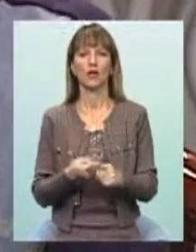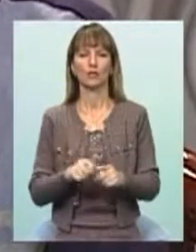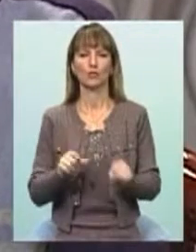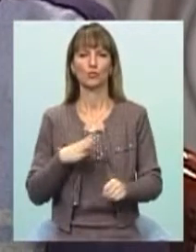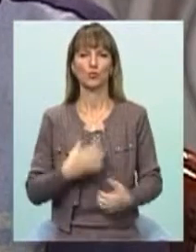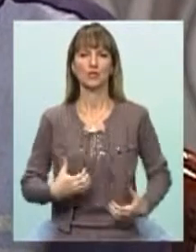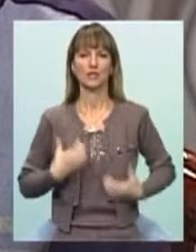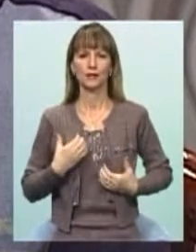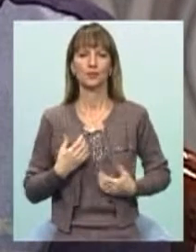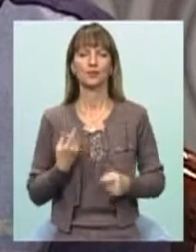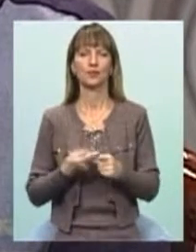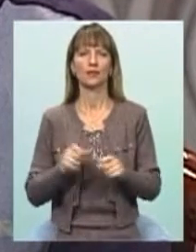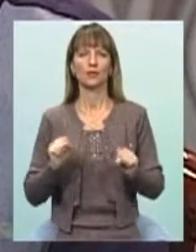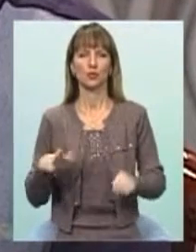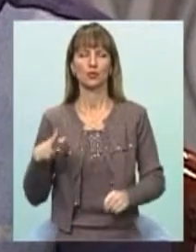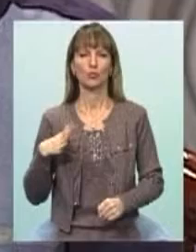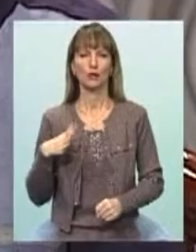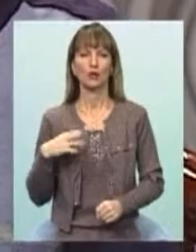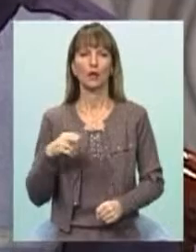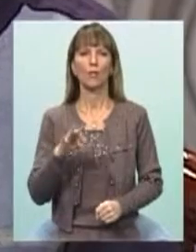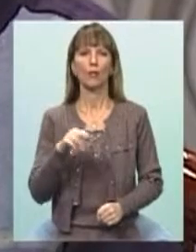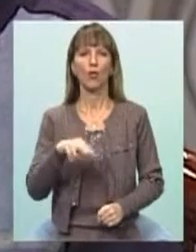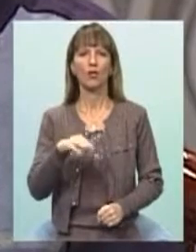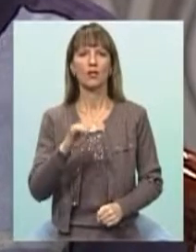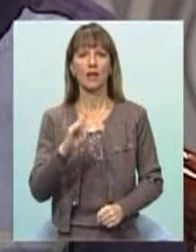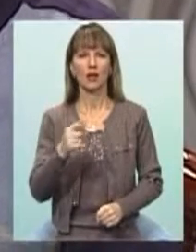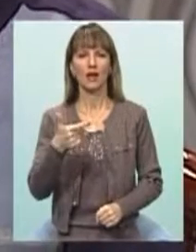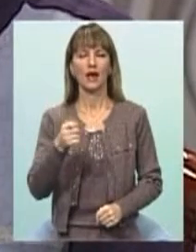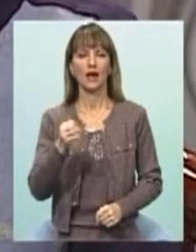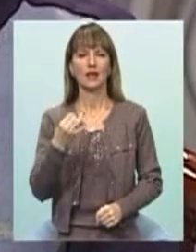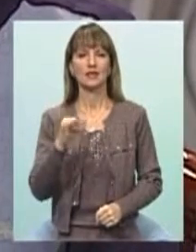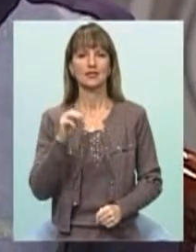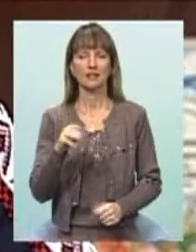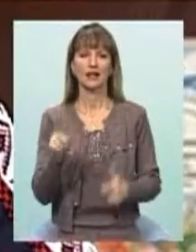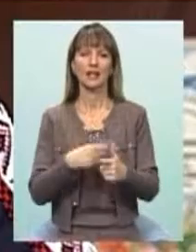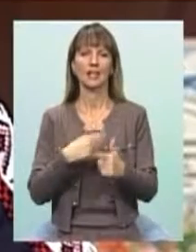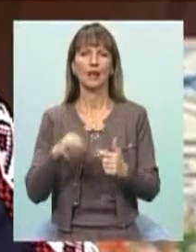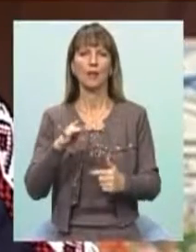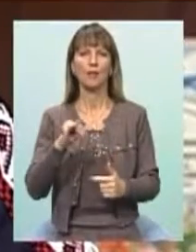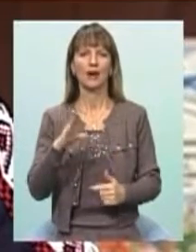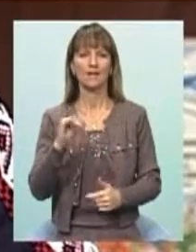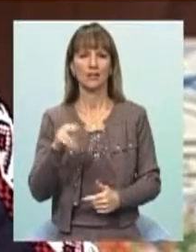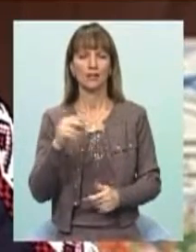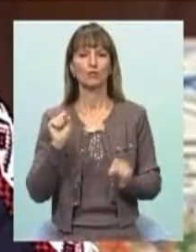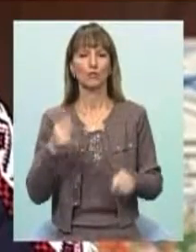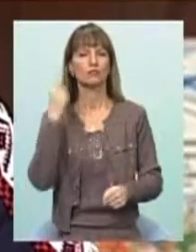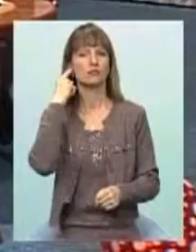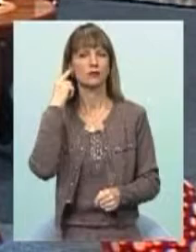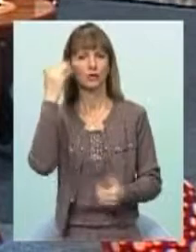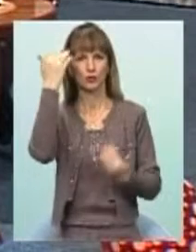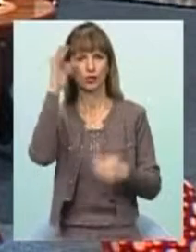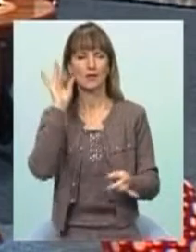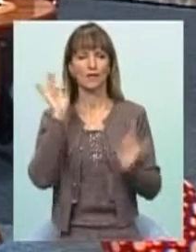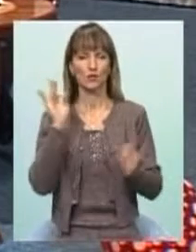таке страшне? Ну це може бути полтергейст або привид. Так, дійсно, ми можемо чути якісь сторонні звуки